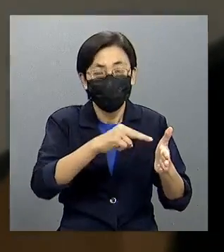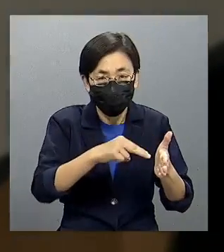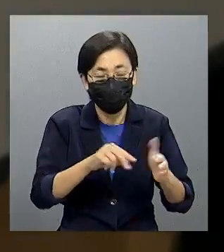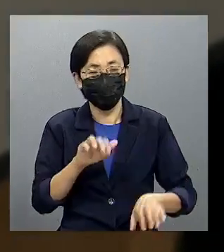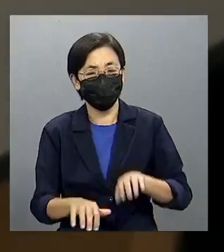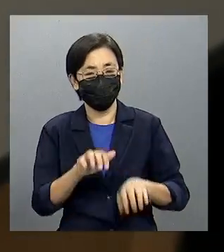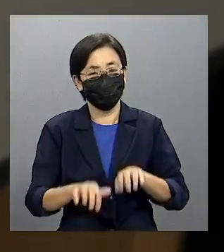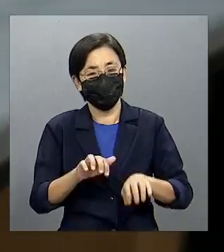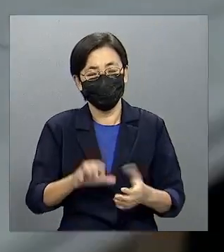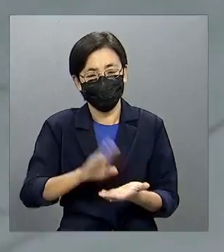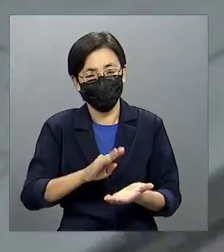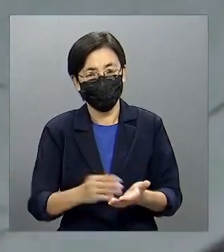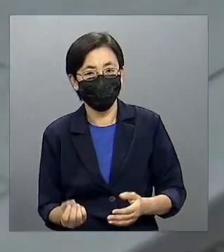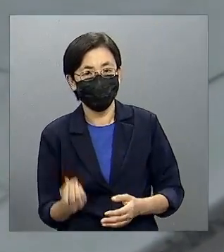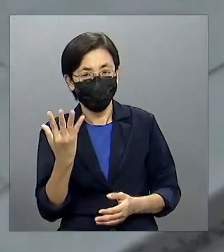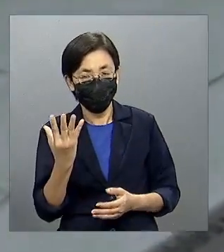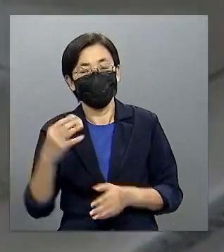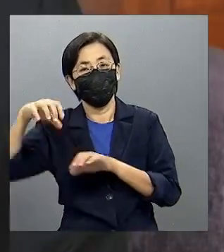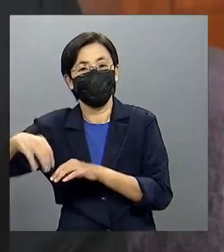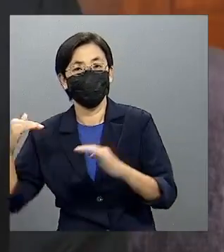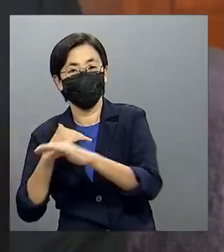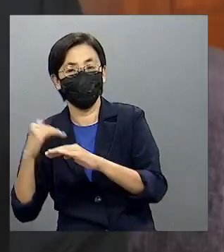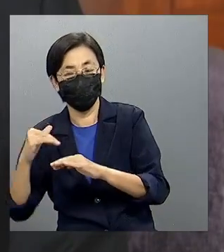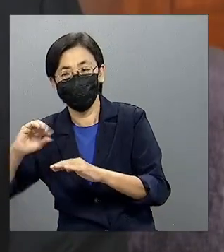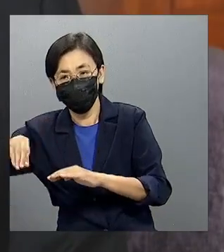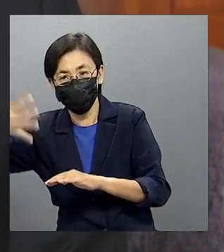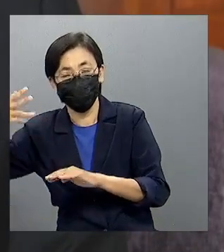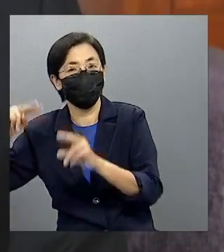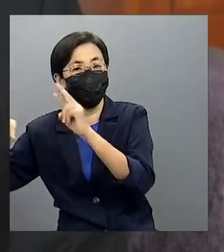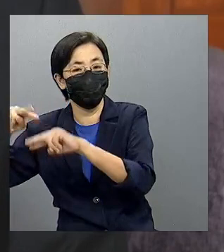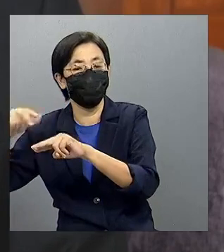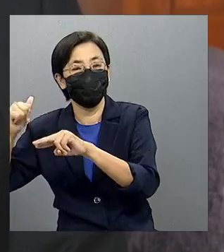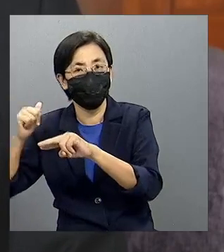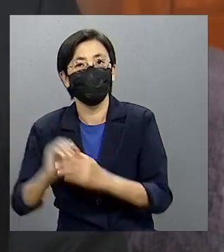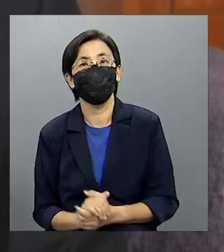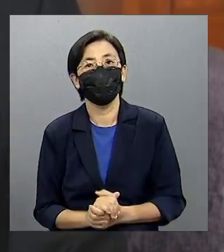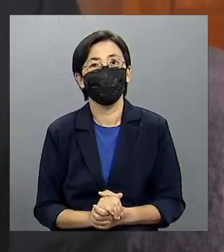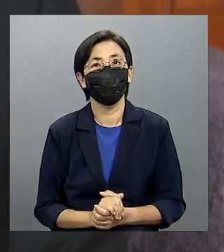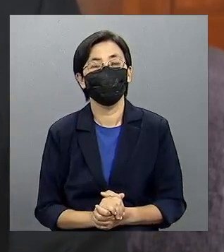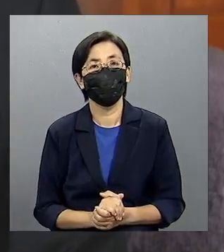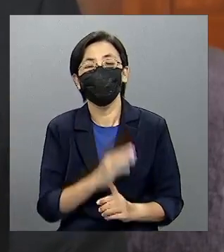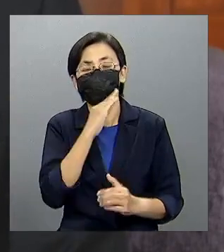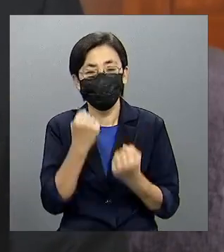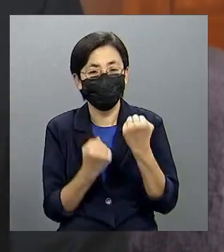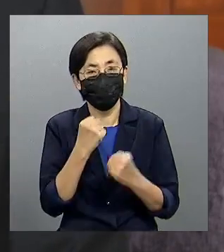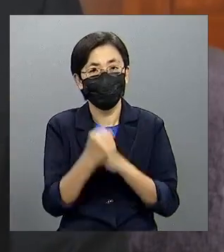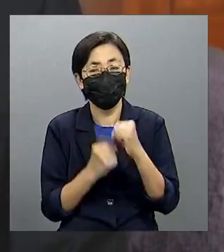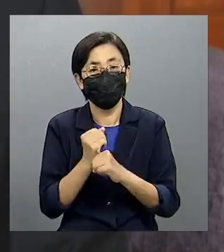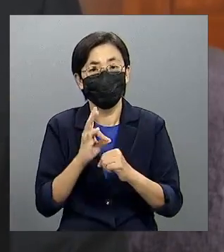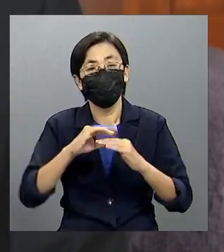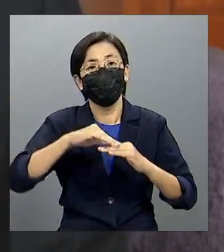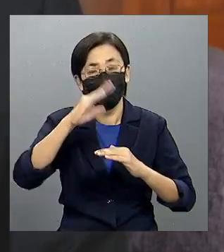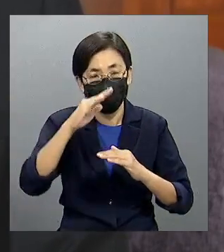ที่กรมการขนส่งทางบกเลยเพราะฉะนั้นรถในกรณีที่เกิน7ปีหมายถึงรถยนต์นี่นะครับหรือมอเตอร์ไซค์